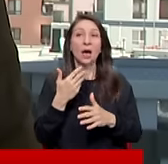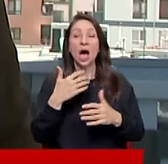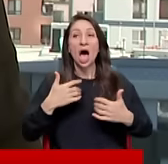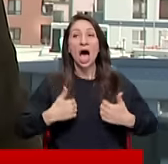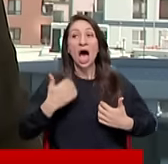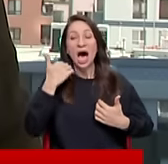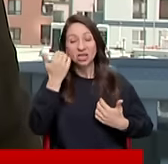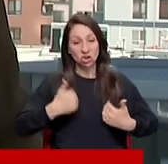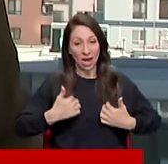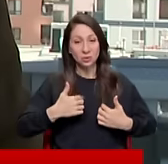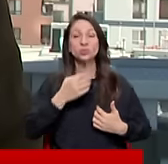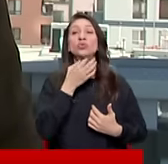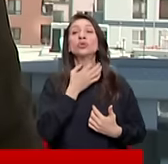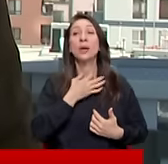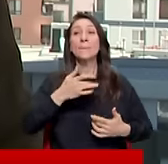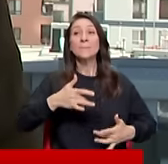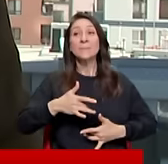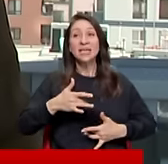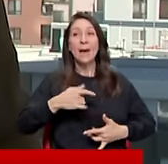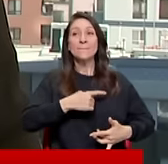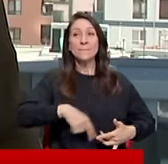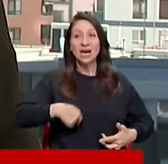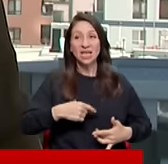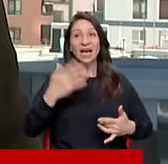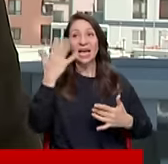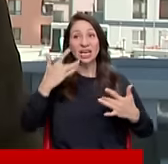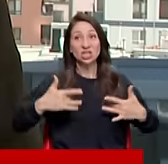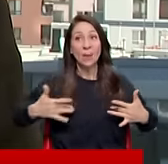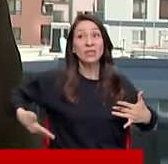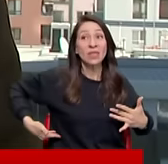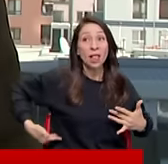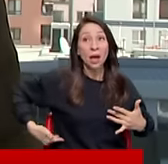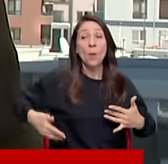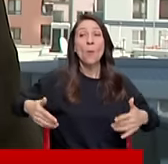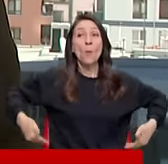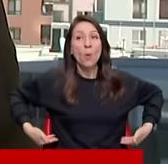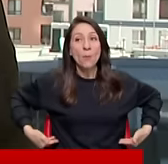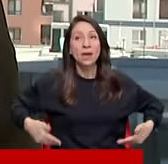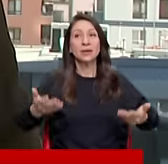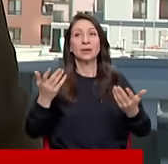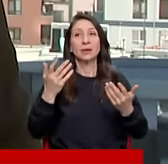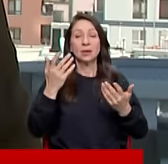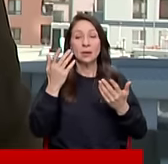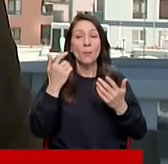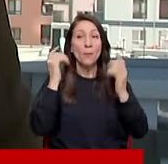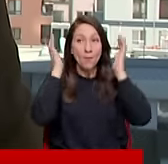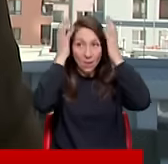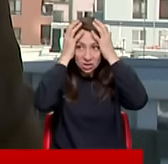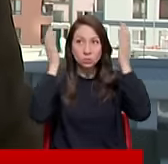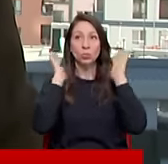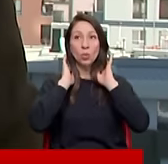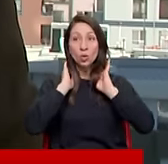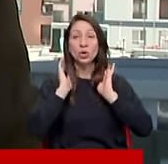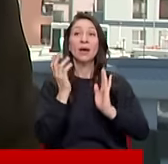soluk borusu, mide bağırsak hastalıkları, karaciğer, dalak, böbrek, üriner sistem, baş boyun ve